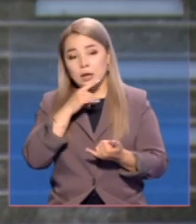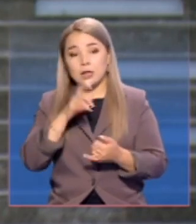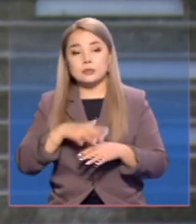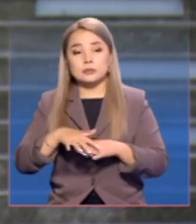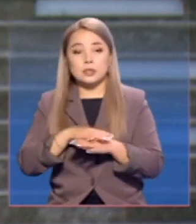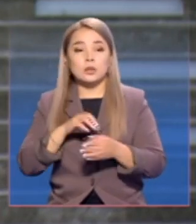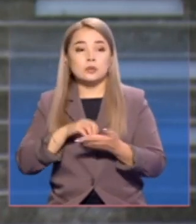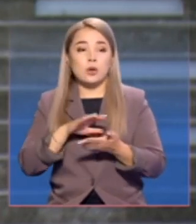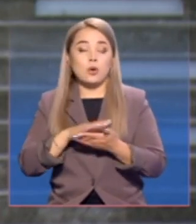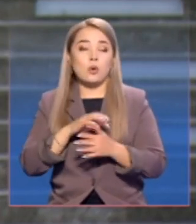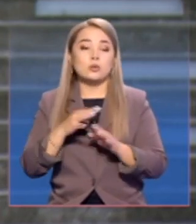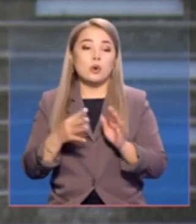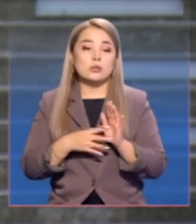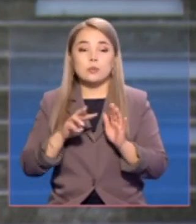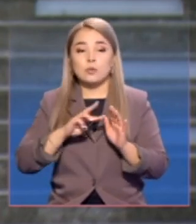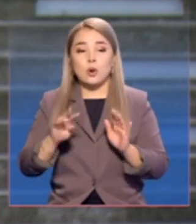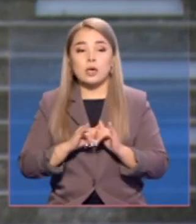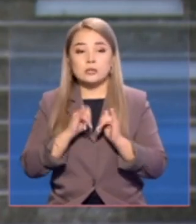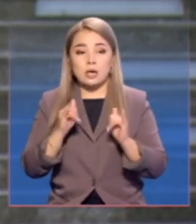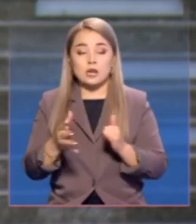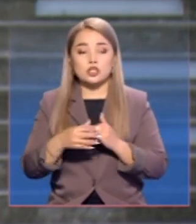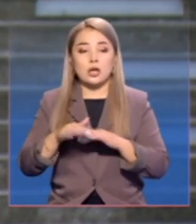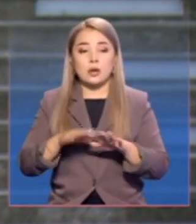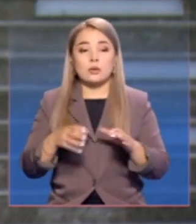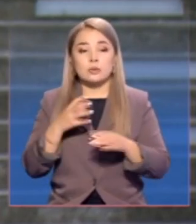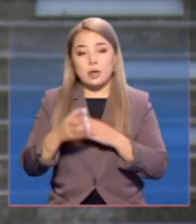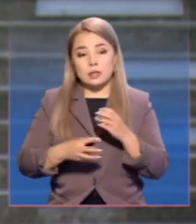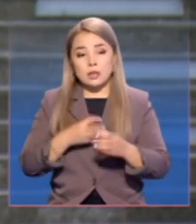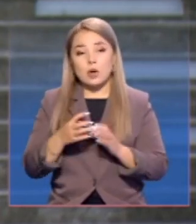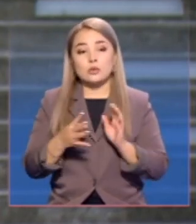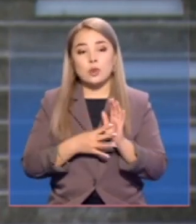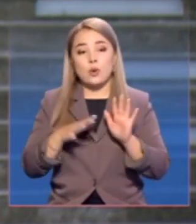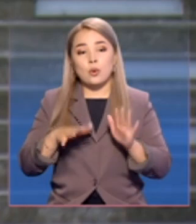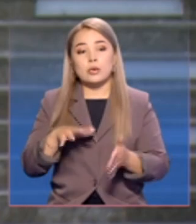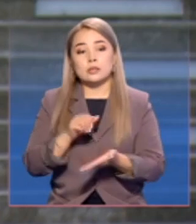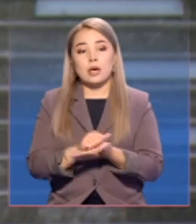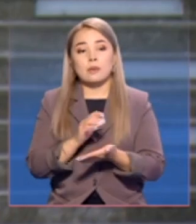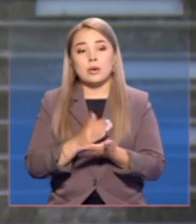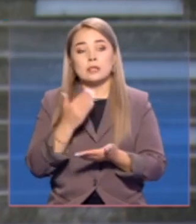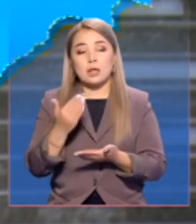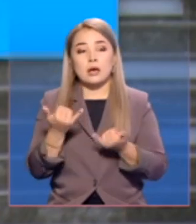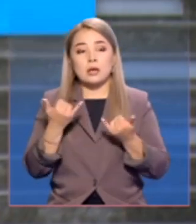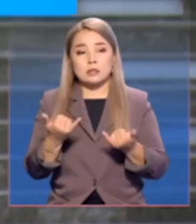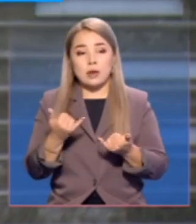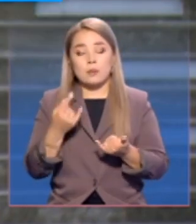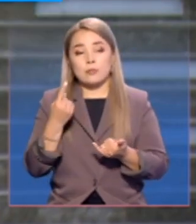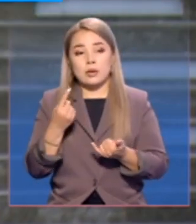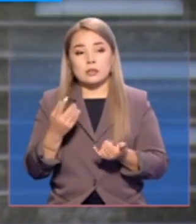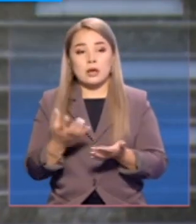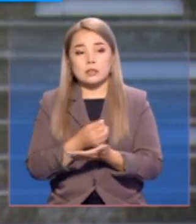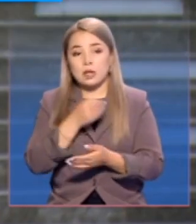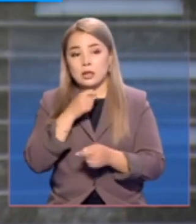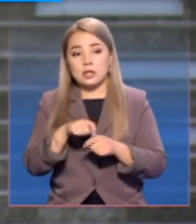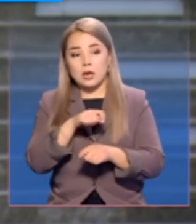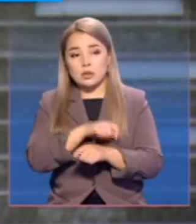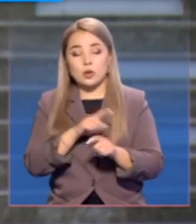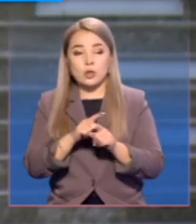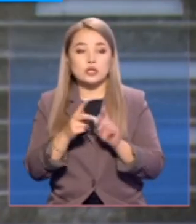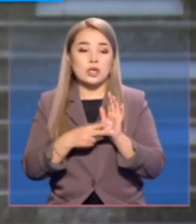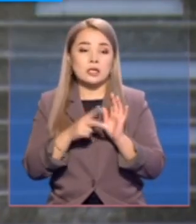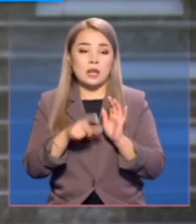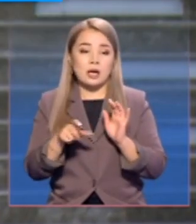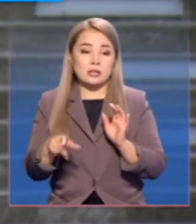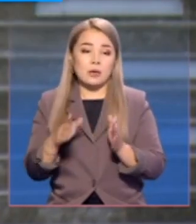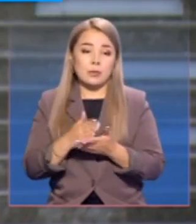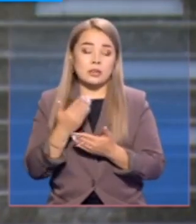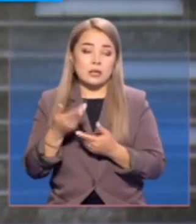халқының саны 19 миллионнан асты. Жер көлемі бойынша әлемде 9-шы орындамыз. яғни бір шаршы шақырымға шамамен 7 адамнан